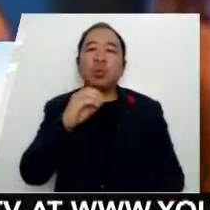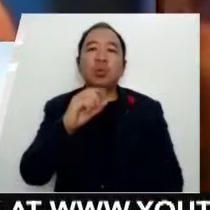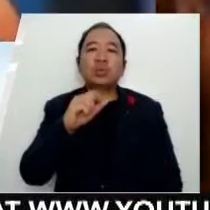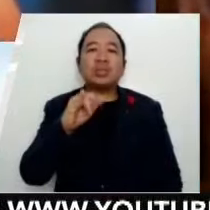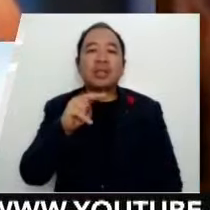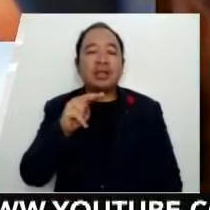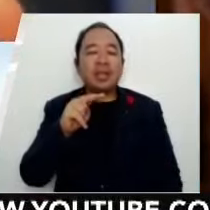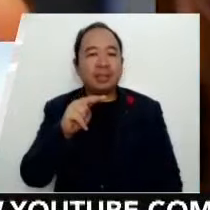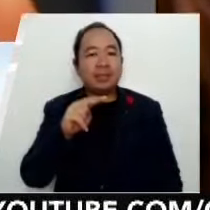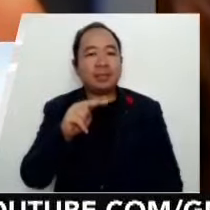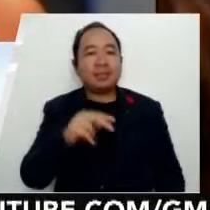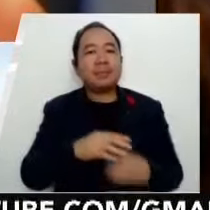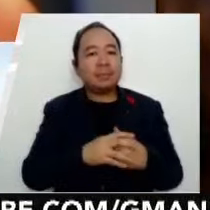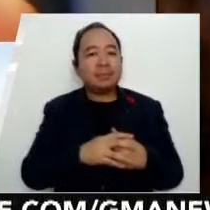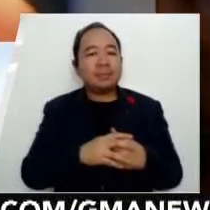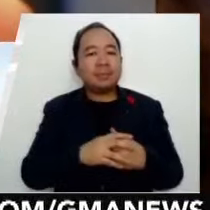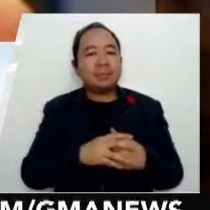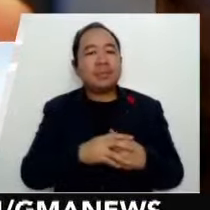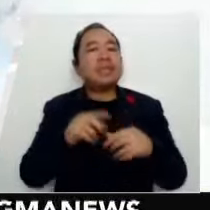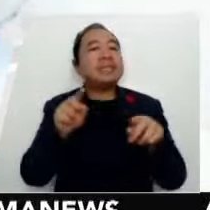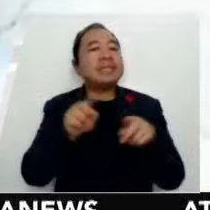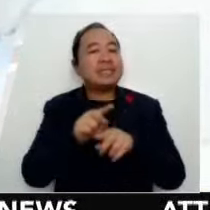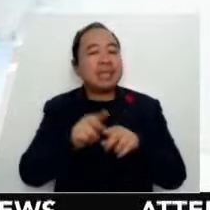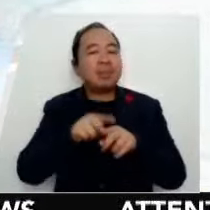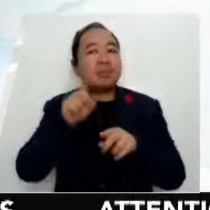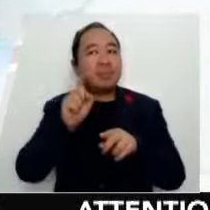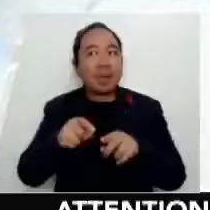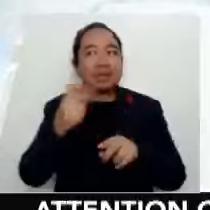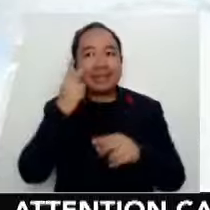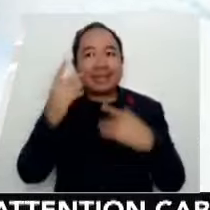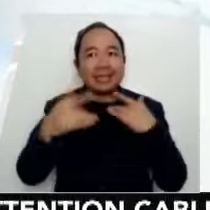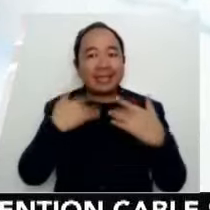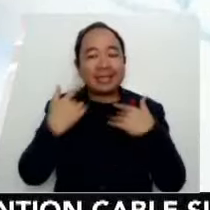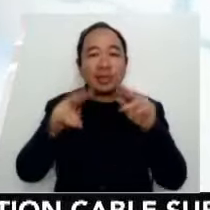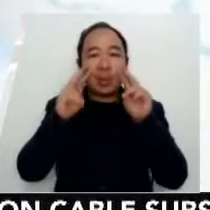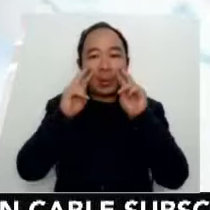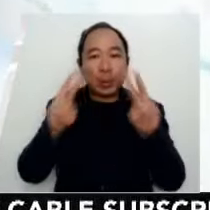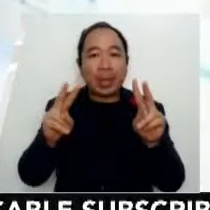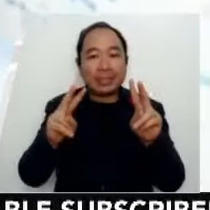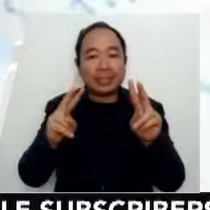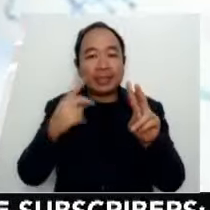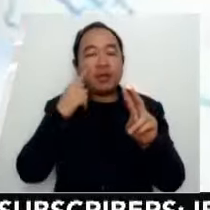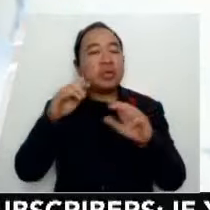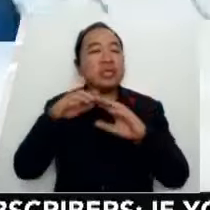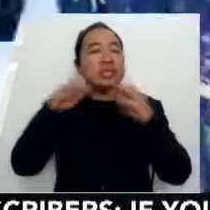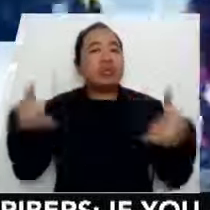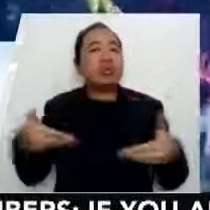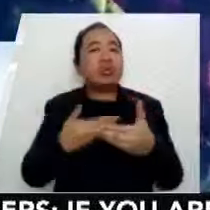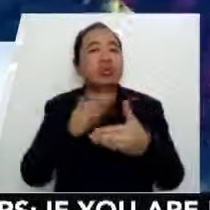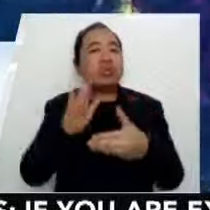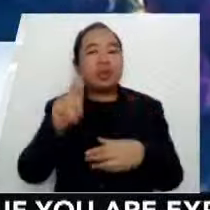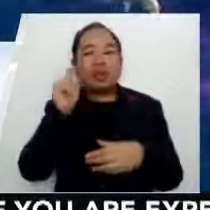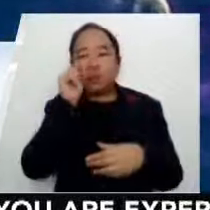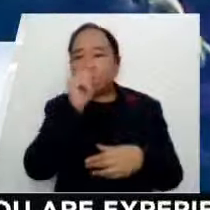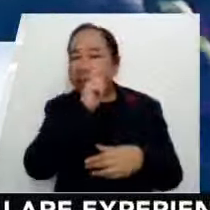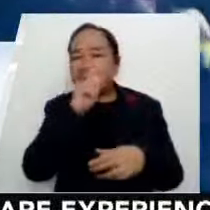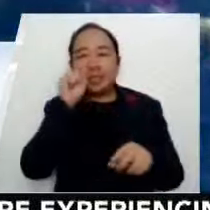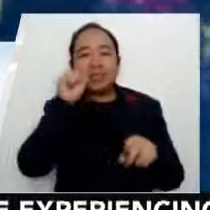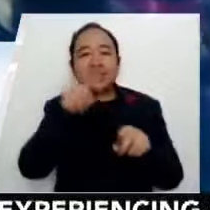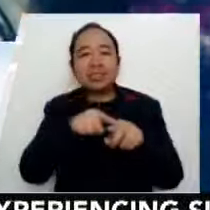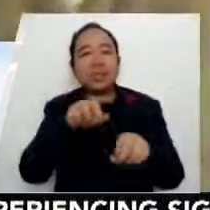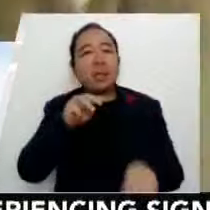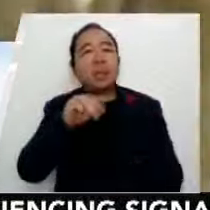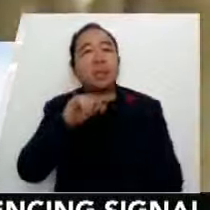solen siya rin daw dapat abangan sa pagpapakilala sa kanyang twin sister na Siena ang